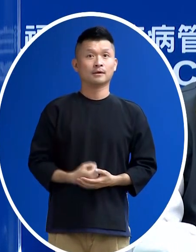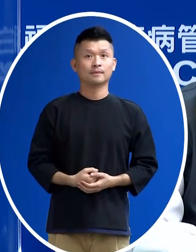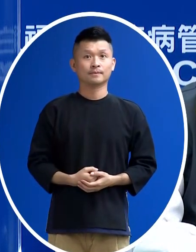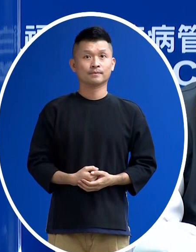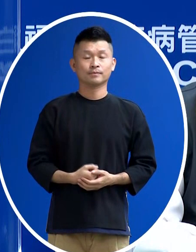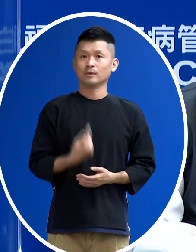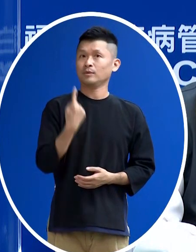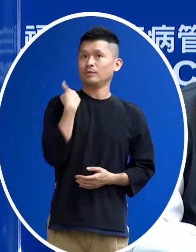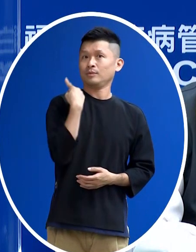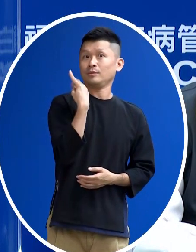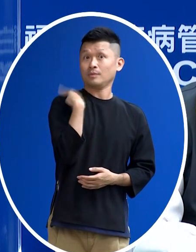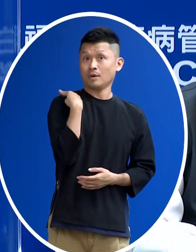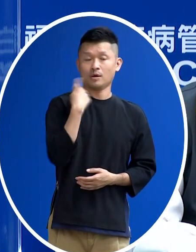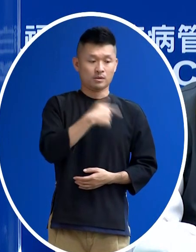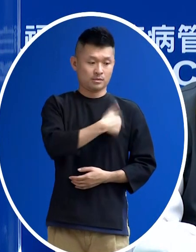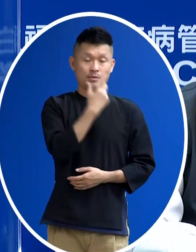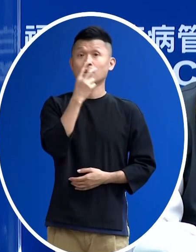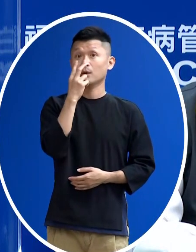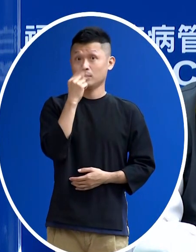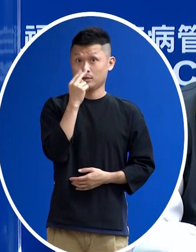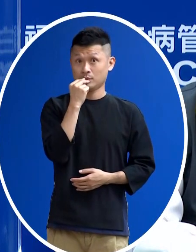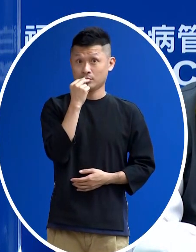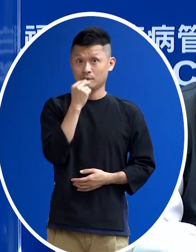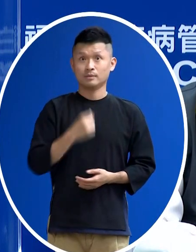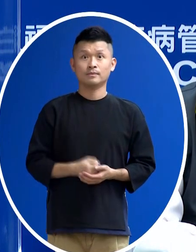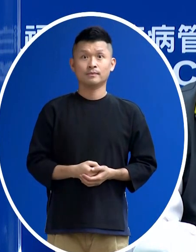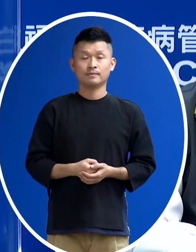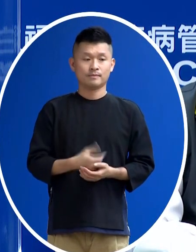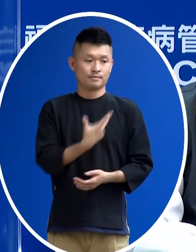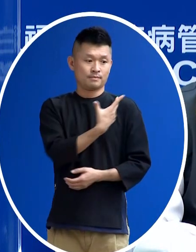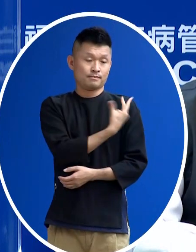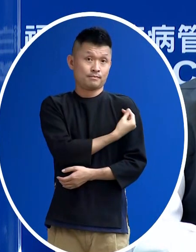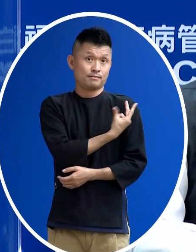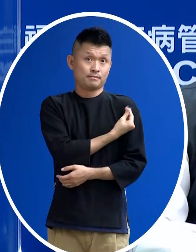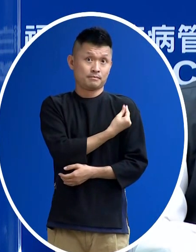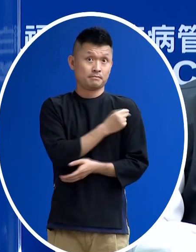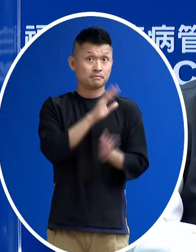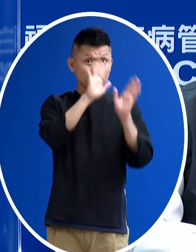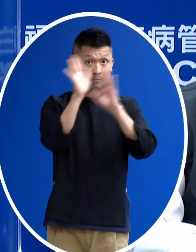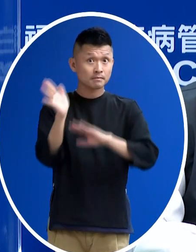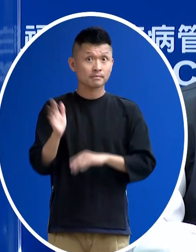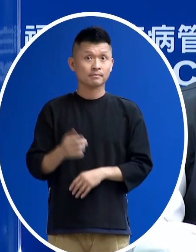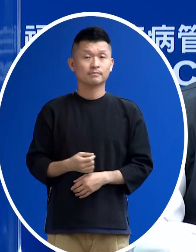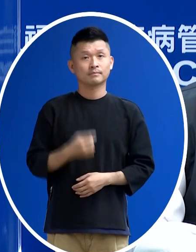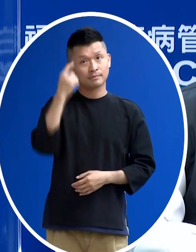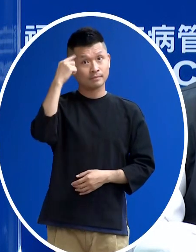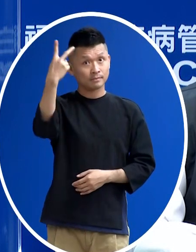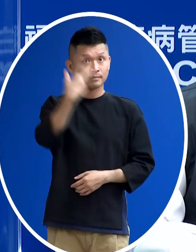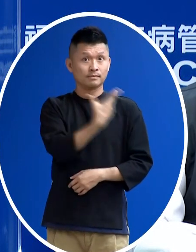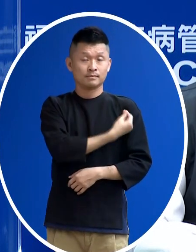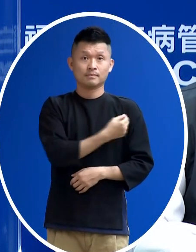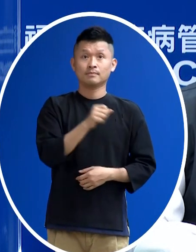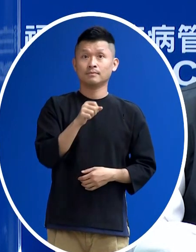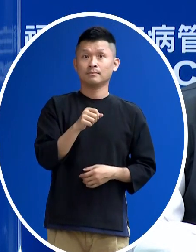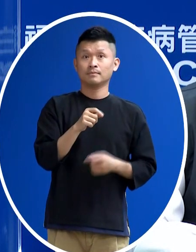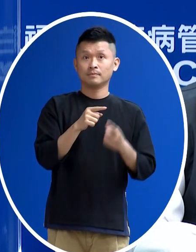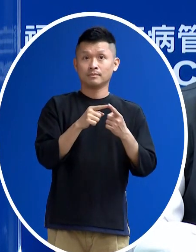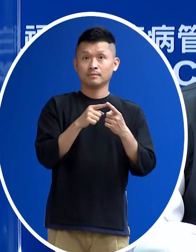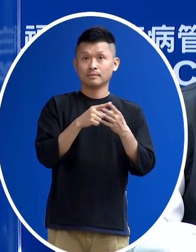在前两天礼拜六礼拜天，那我们的疫苗的接种的情形这两天总共接种了